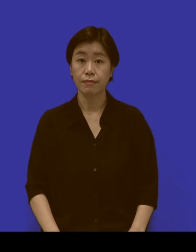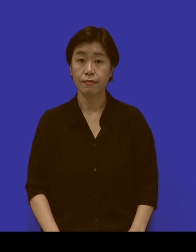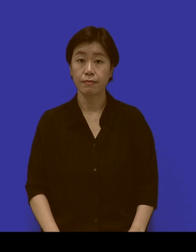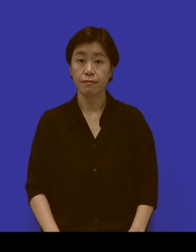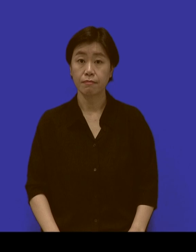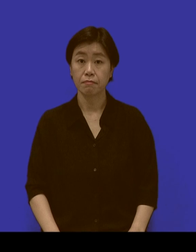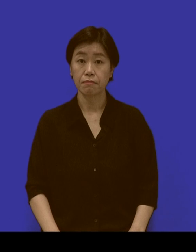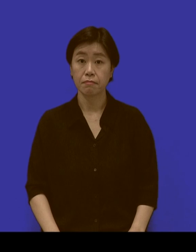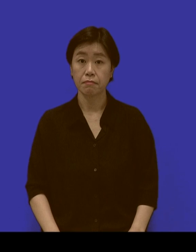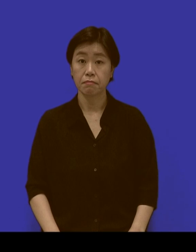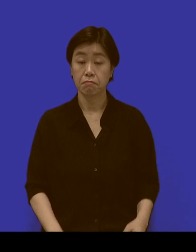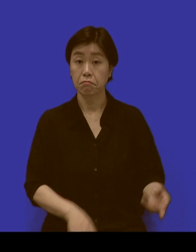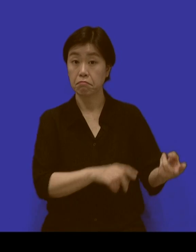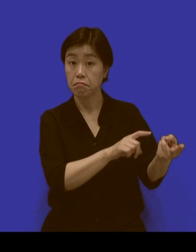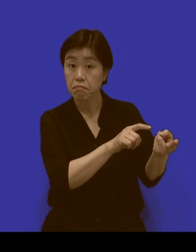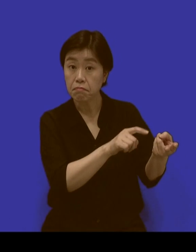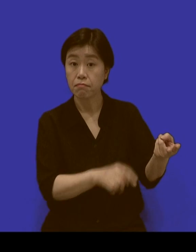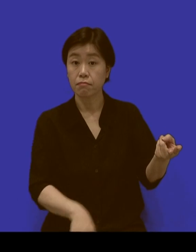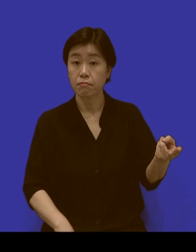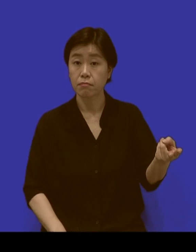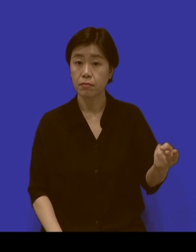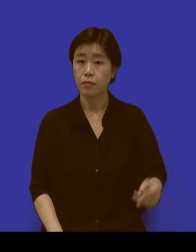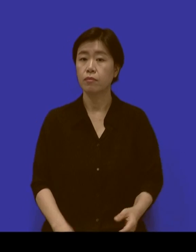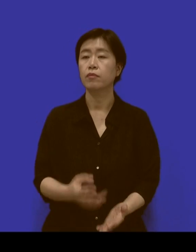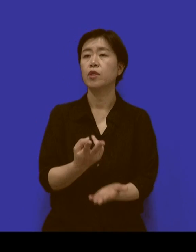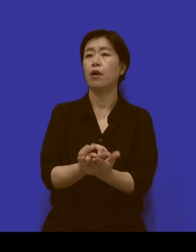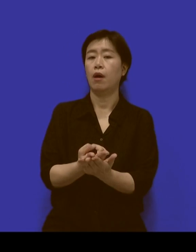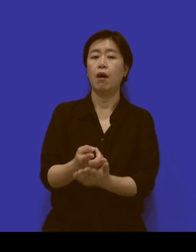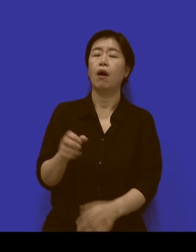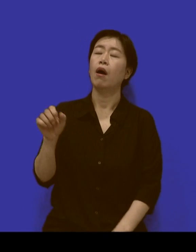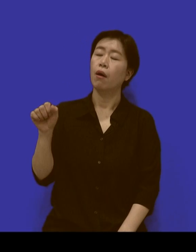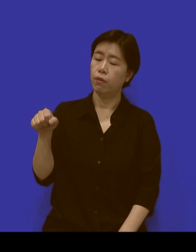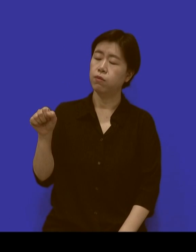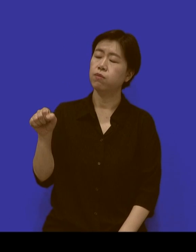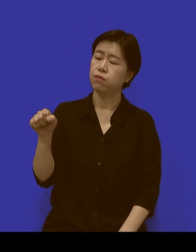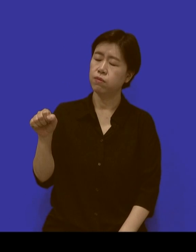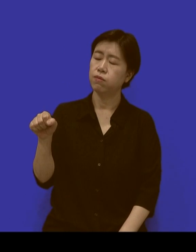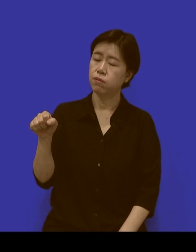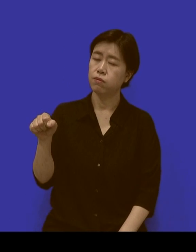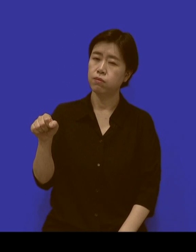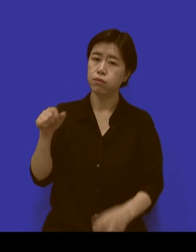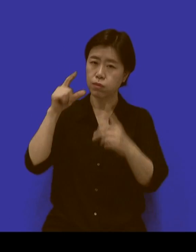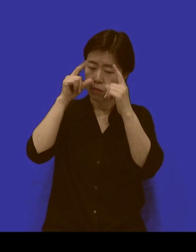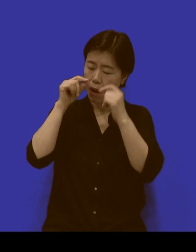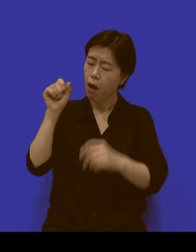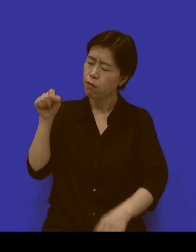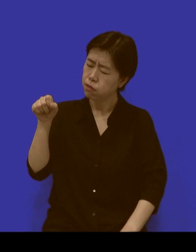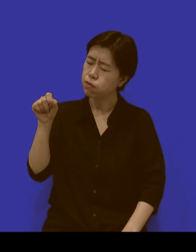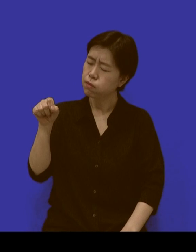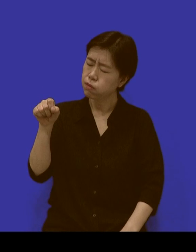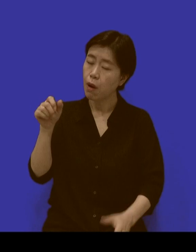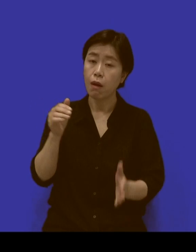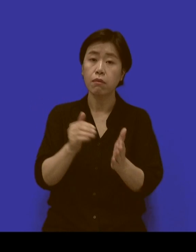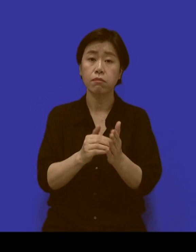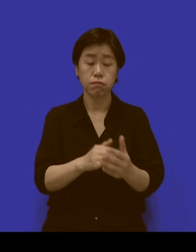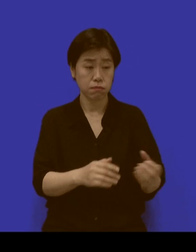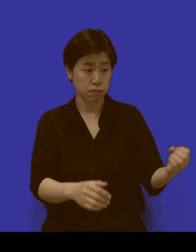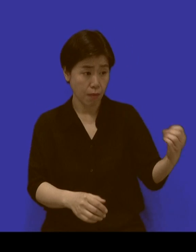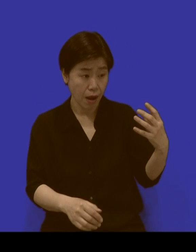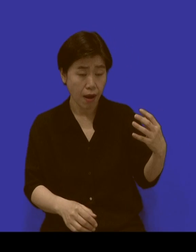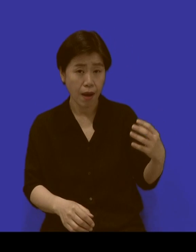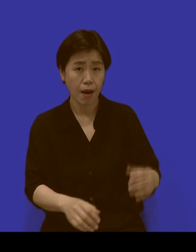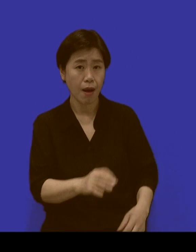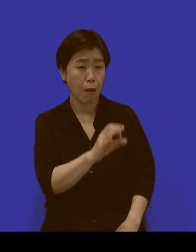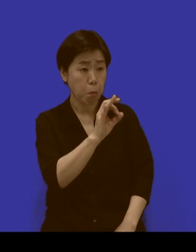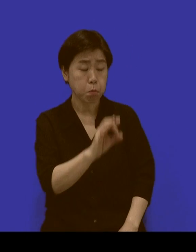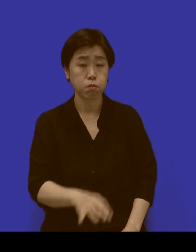그분께서 이렇게 정말 이제는 너무 힘도 없으시고 그냥 고개만 이렇게 눈을 감으시고 끄덕이시더라고요. 그래서 그때